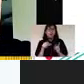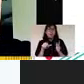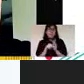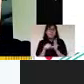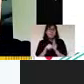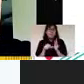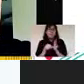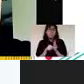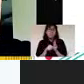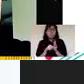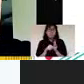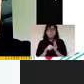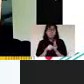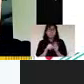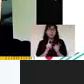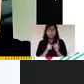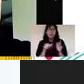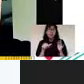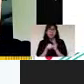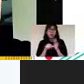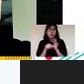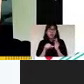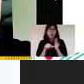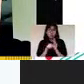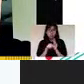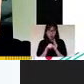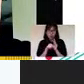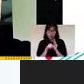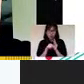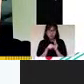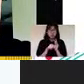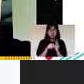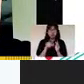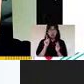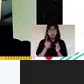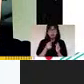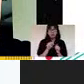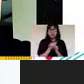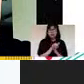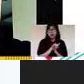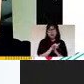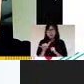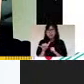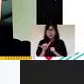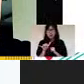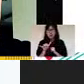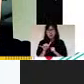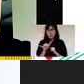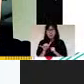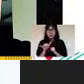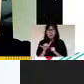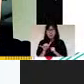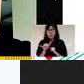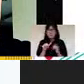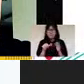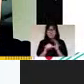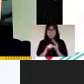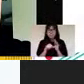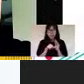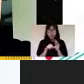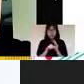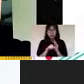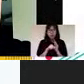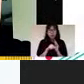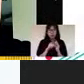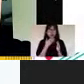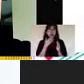udah angle-nya udah pasti apa selalu sama bahwa pasti ada terjadi apa namanya salah sasaran gitu. Karena